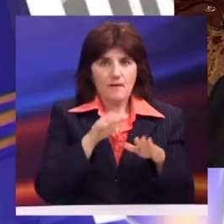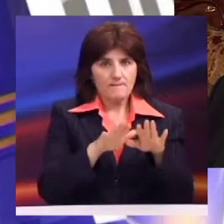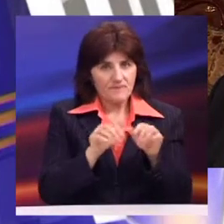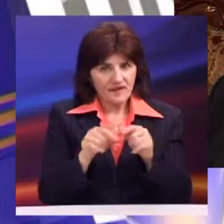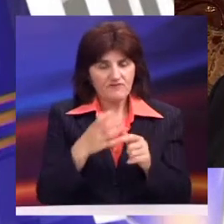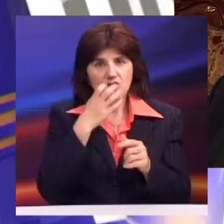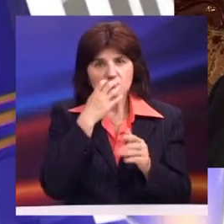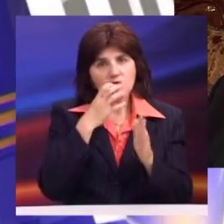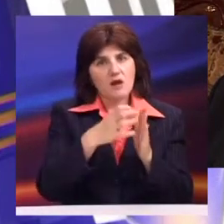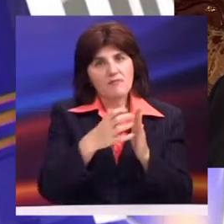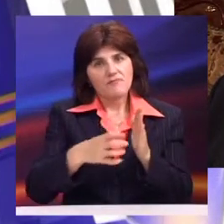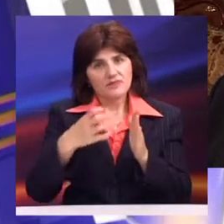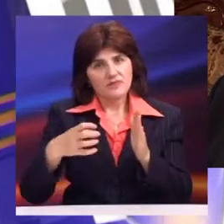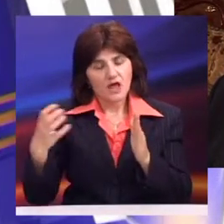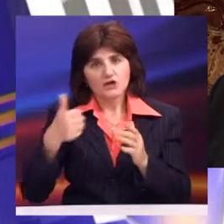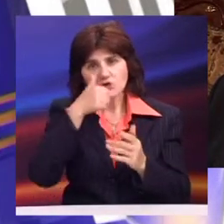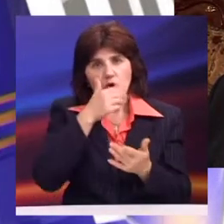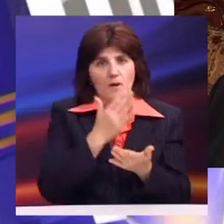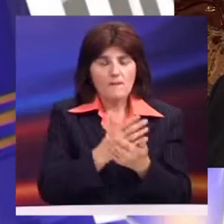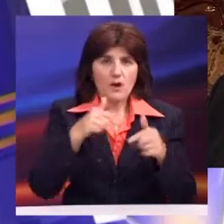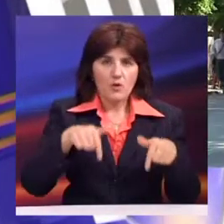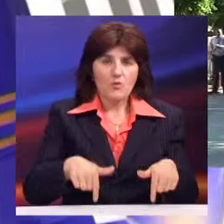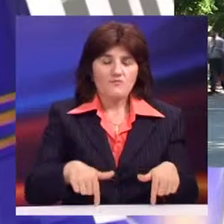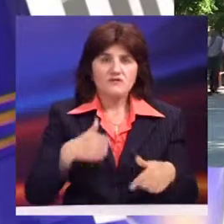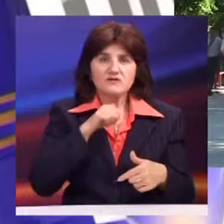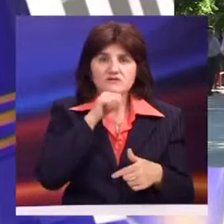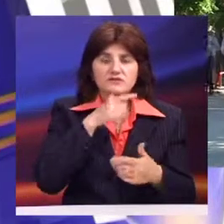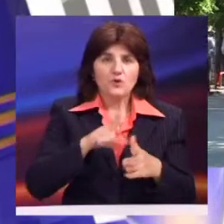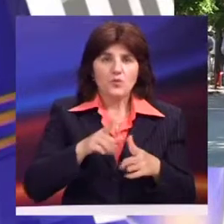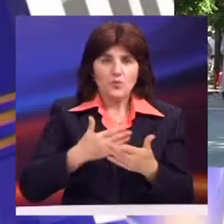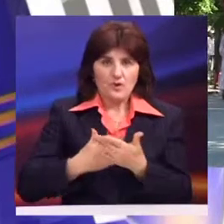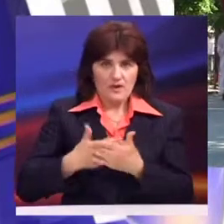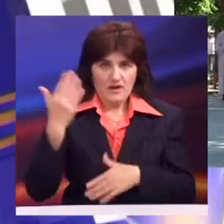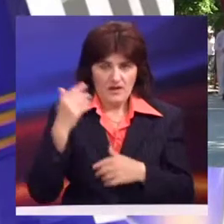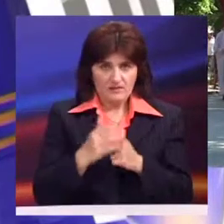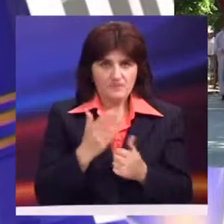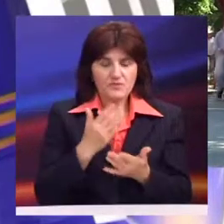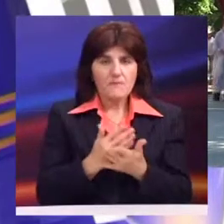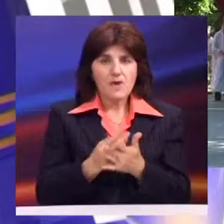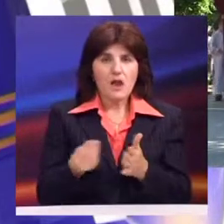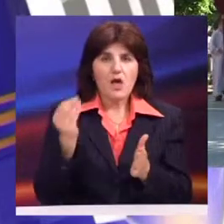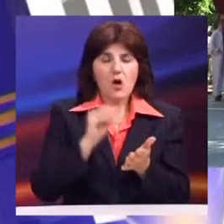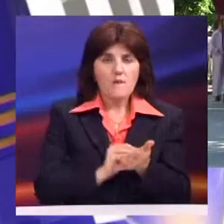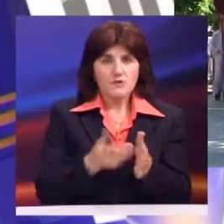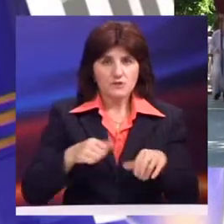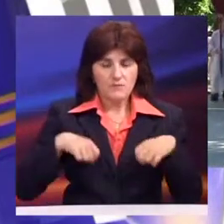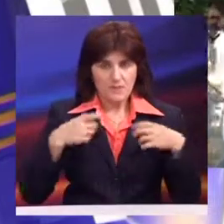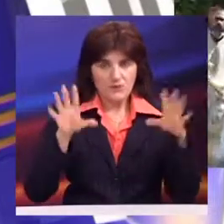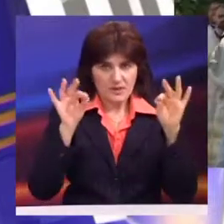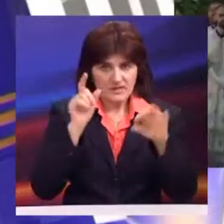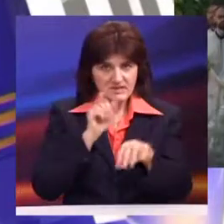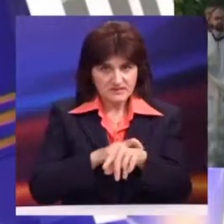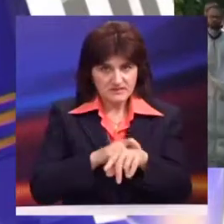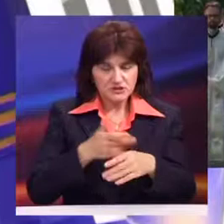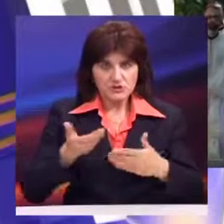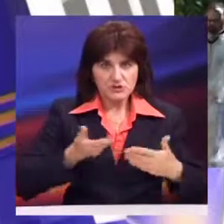recimo želimo da nastavimo tradiciju koja je nekad bila u našem gradu. Slava je obeležena liturgijom i litijom koja je oko 10 časova krenula